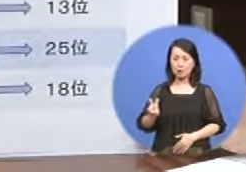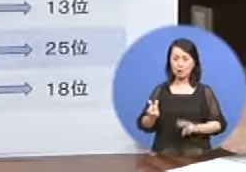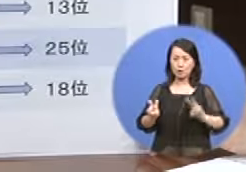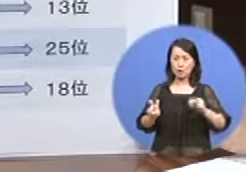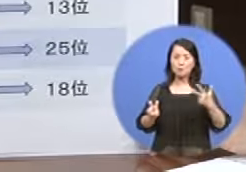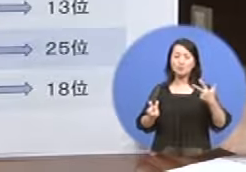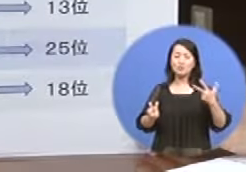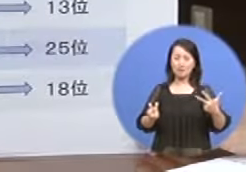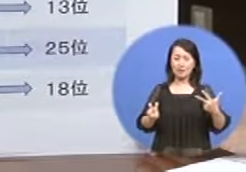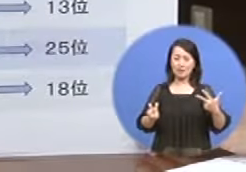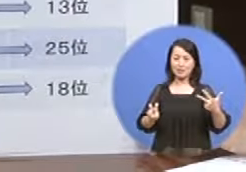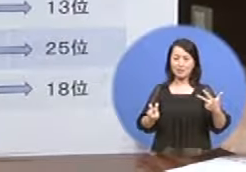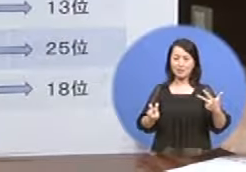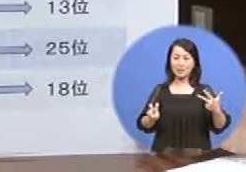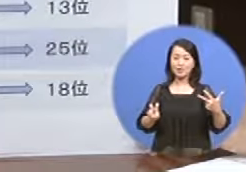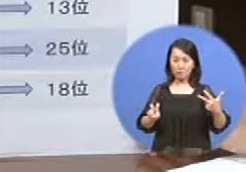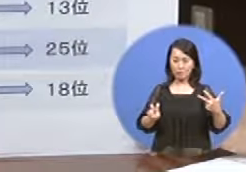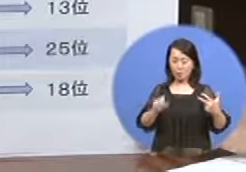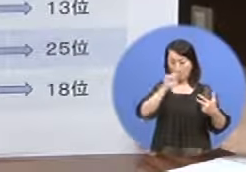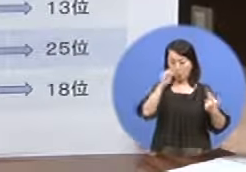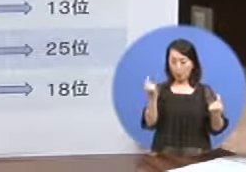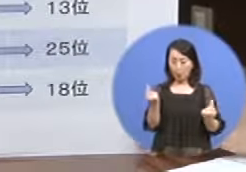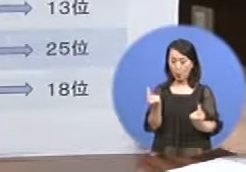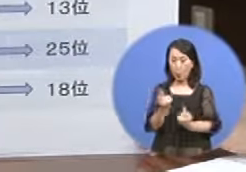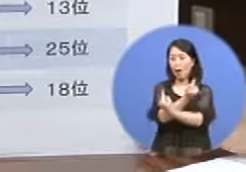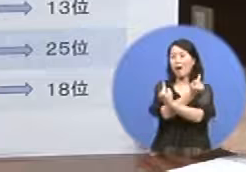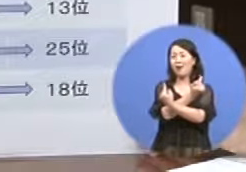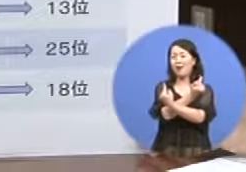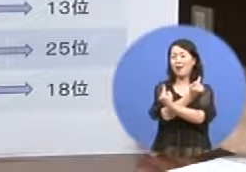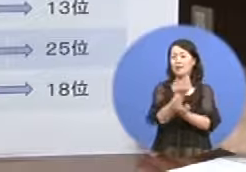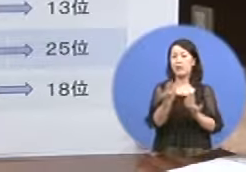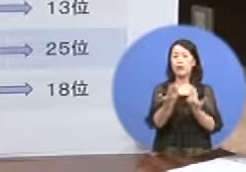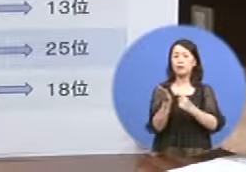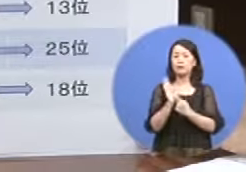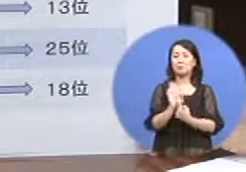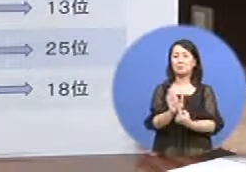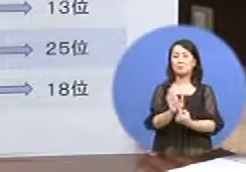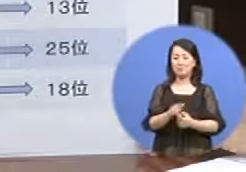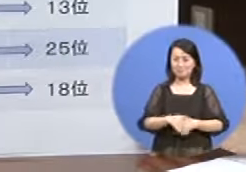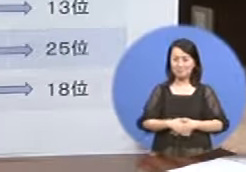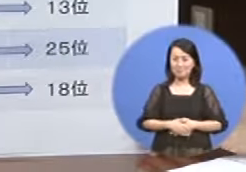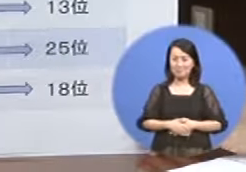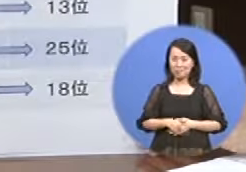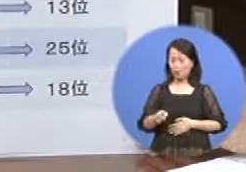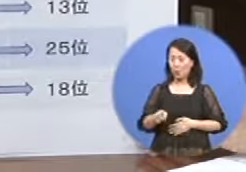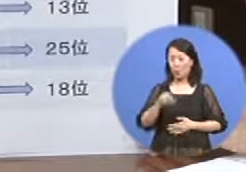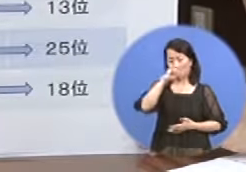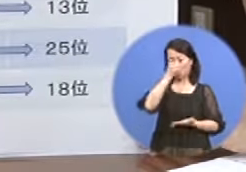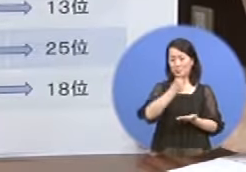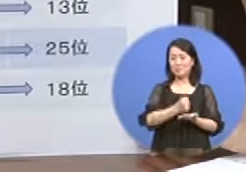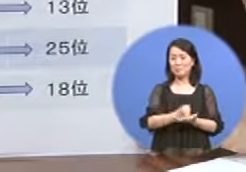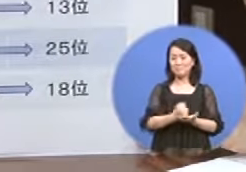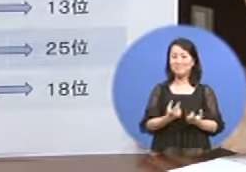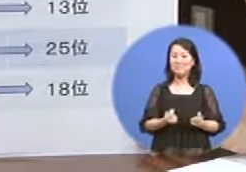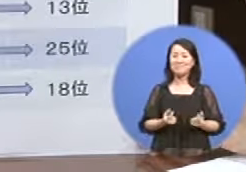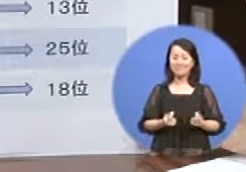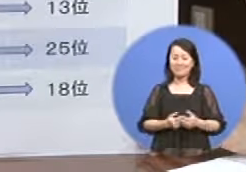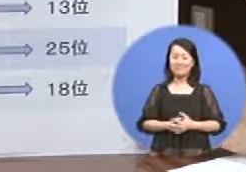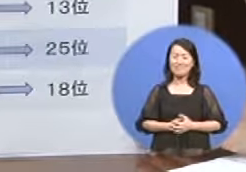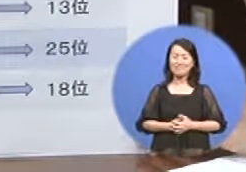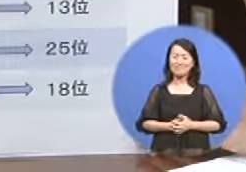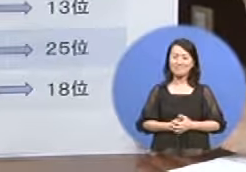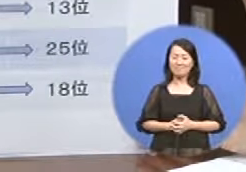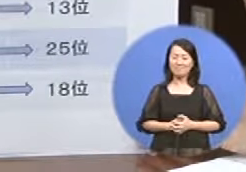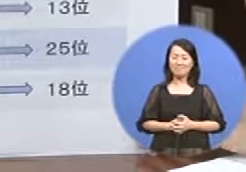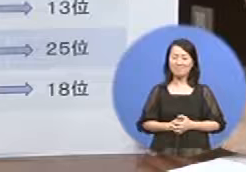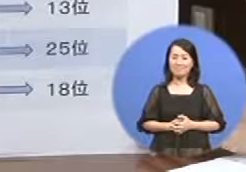度では顕著な改善があるわけです。 随分、 はいはい、 これは上位ですね。 丸ですね、 はい、 でこれはね、なんで良か